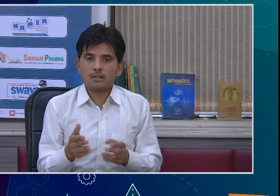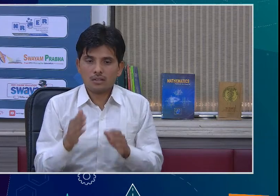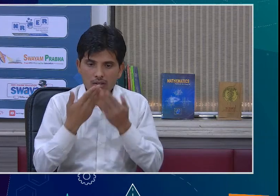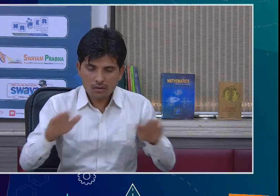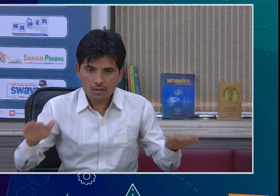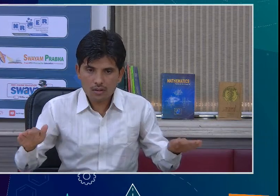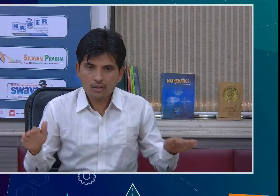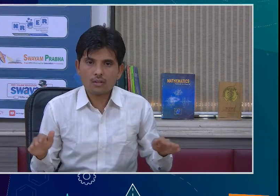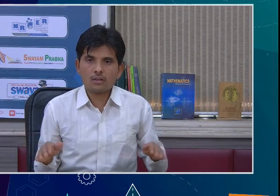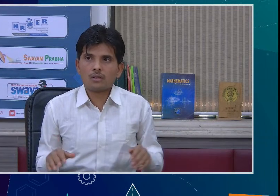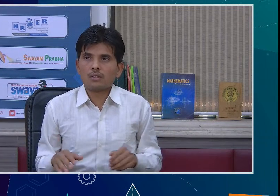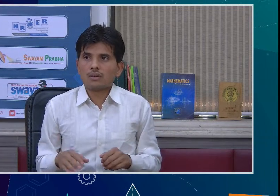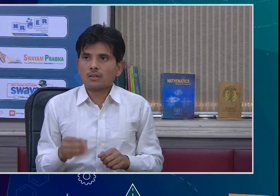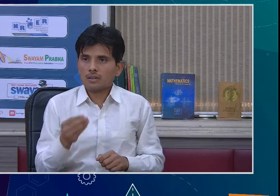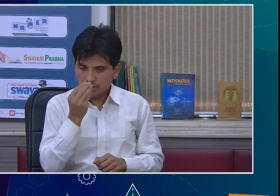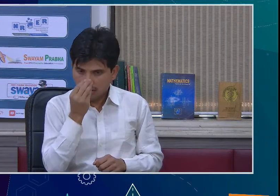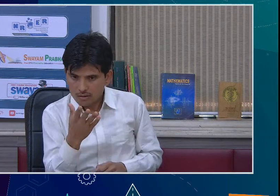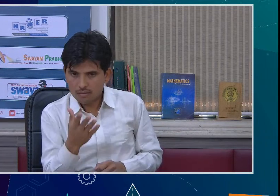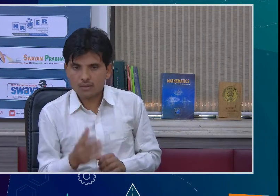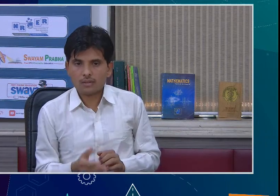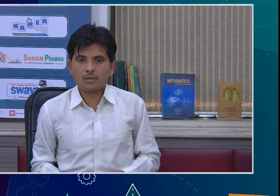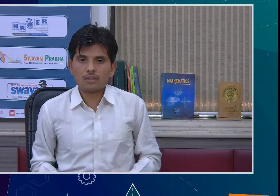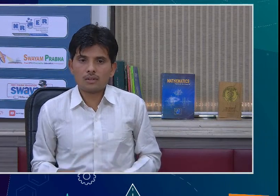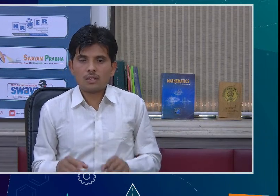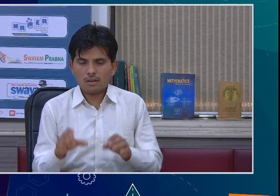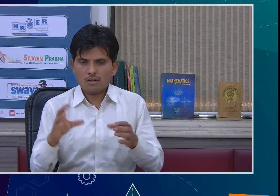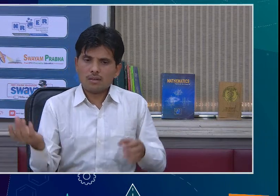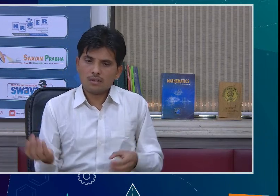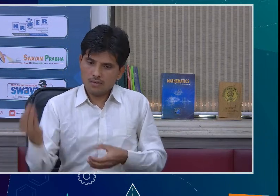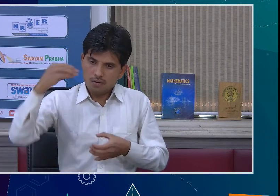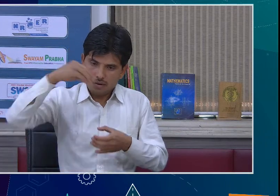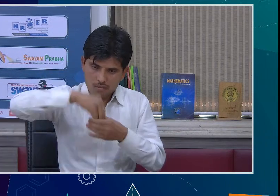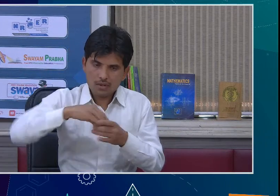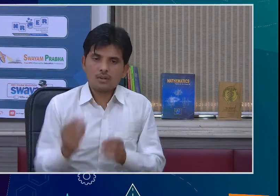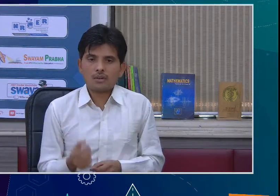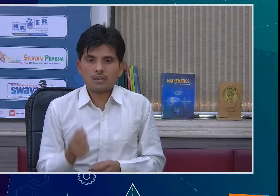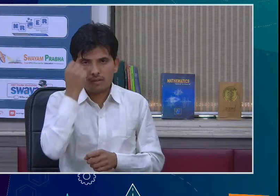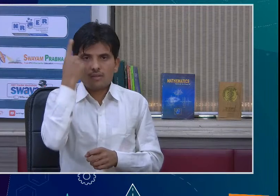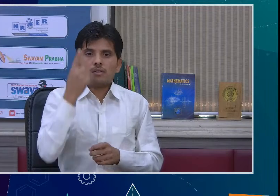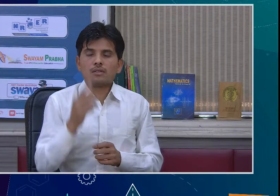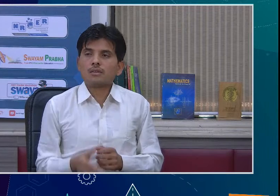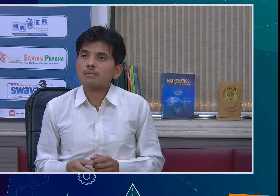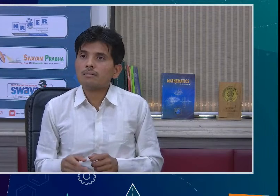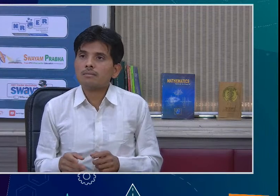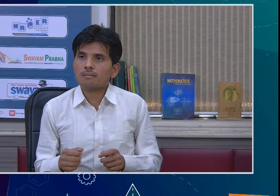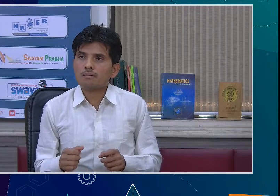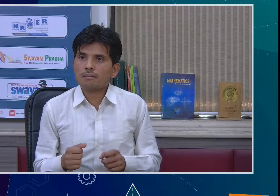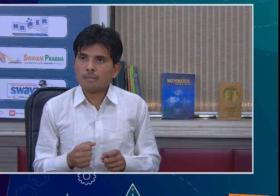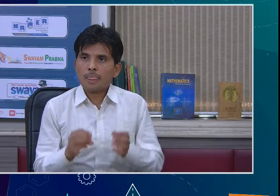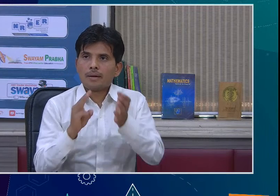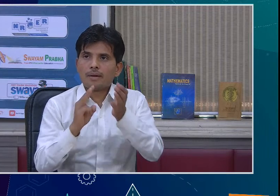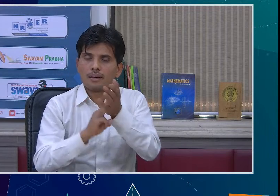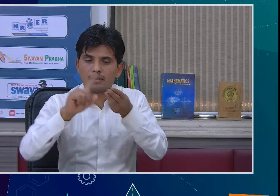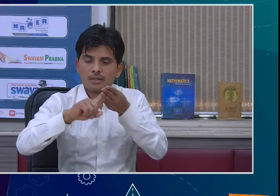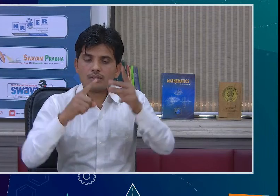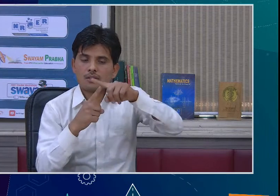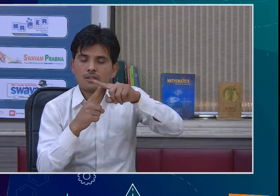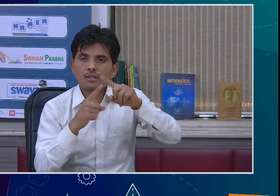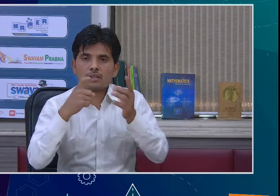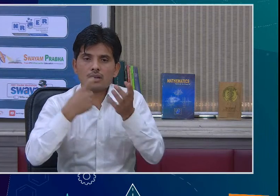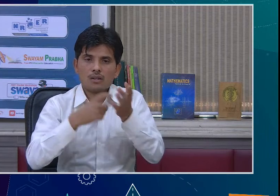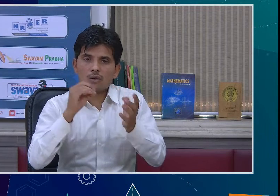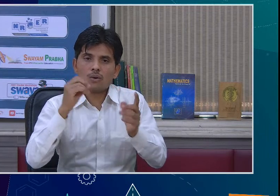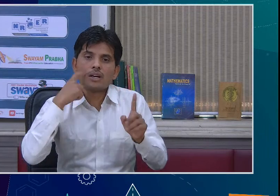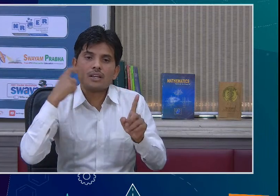बच्चे भी इस रोल प्ले में पार्ट ले सकते हैं और समझ सकते हैं. जैसे अगर हम मेटेरॉइड्स के बारे में कहते हैं तो